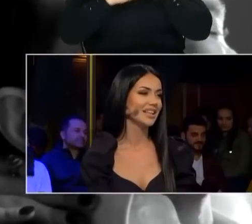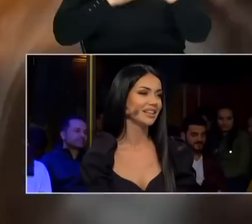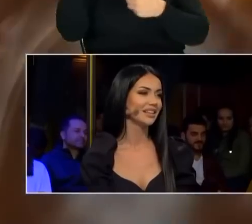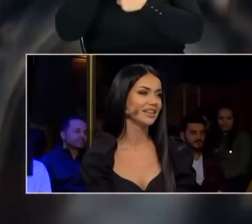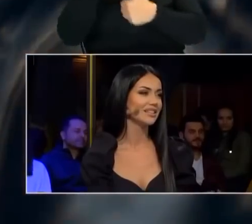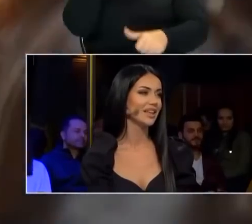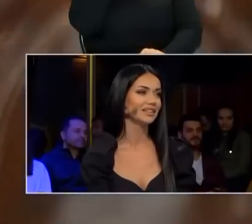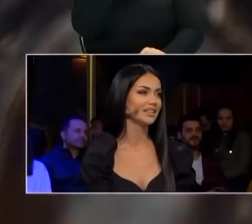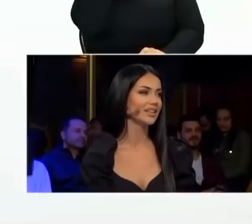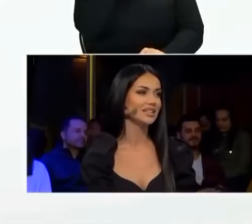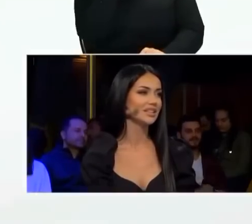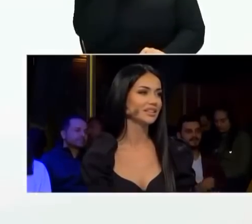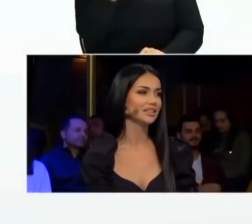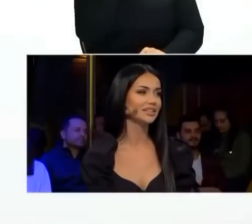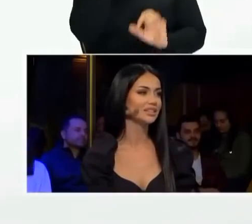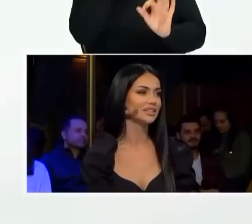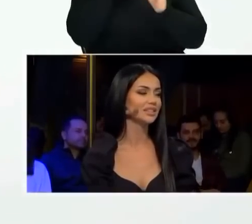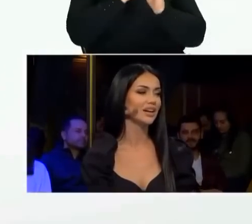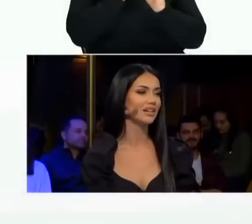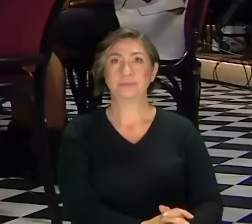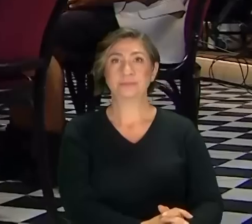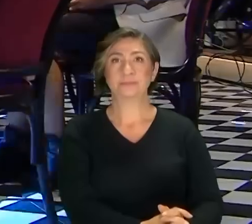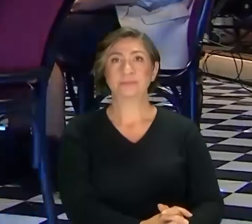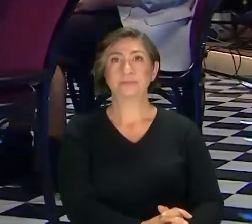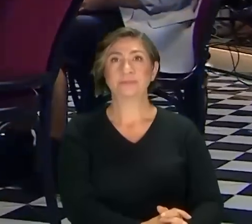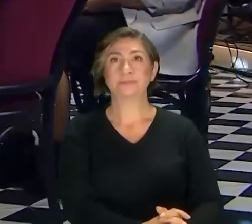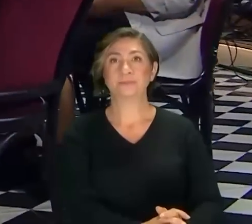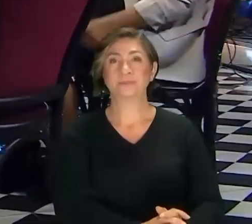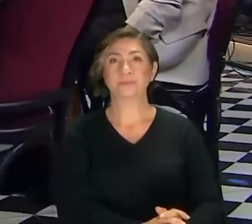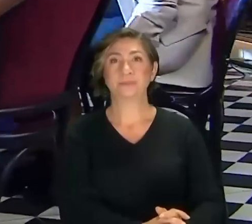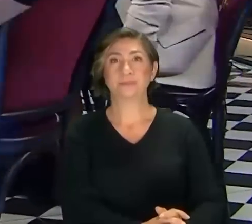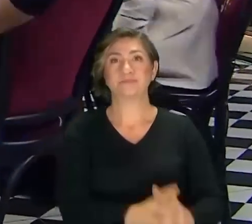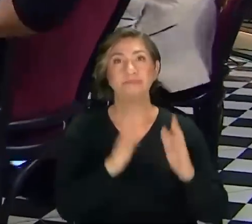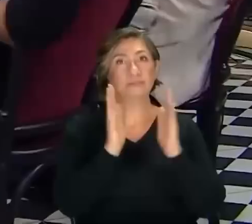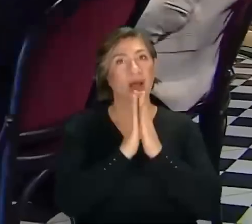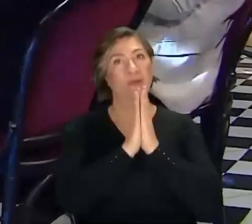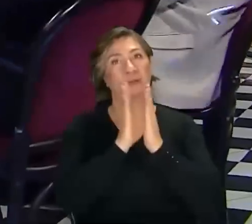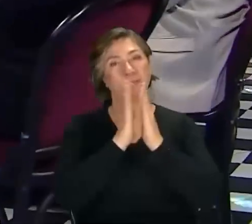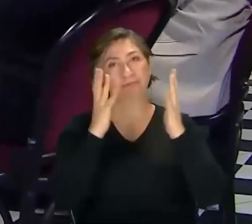Yine sen diye, sen diye sayıklar. Bravo.